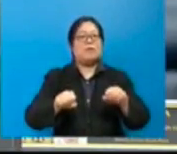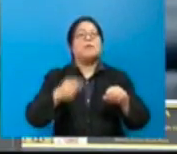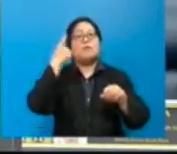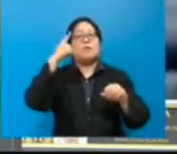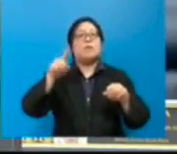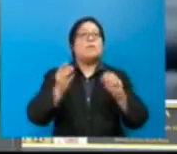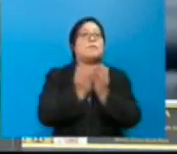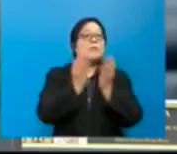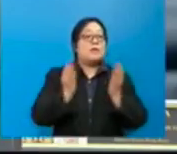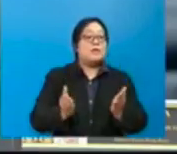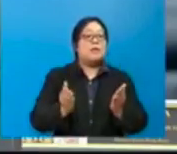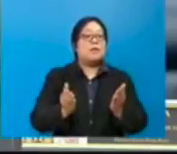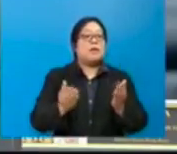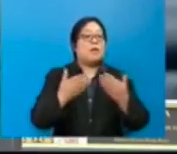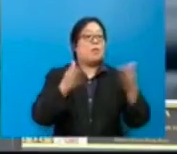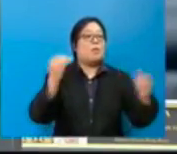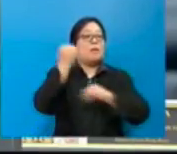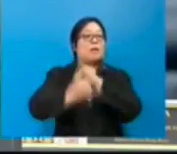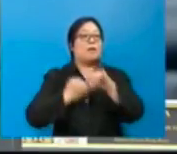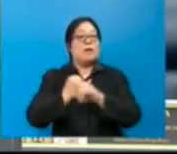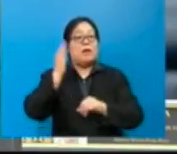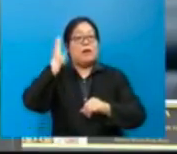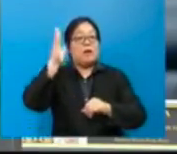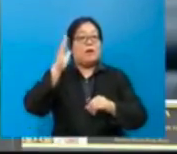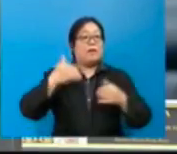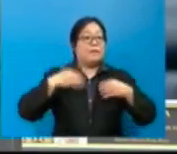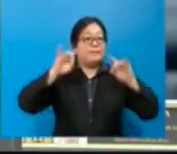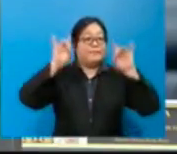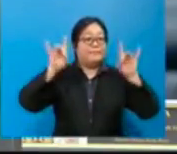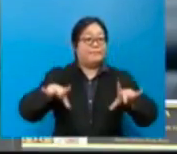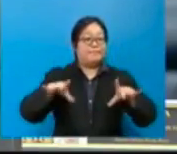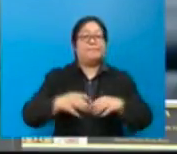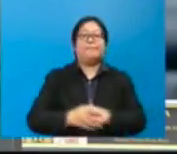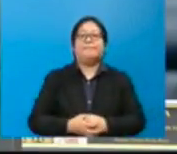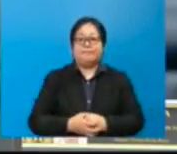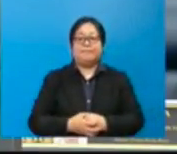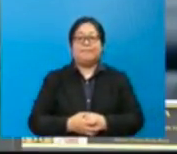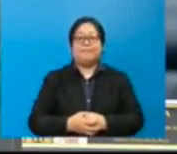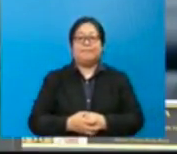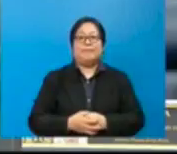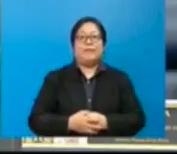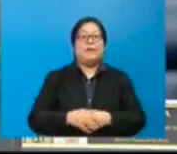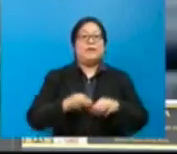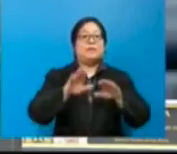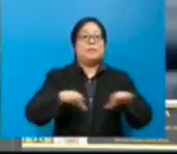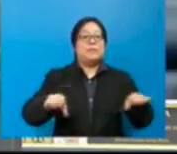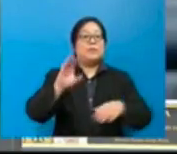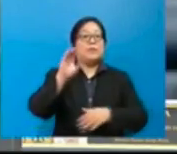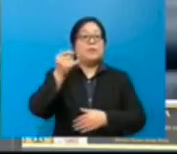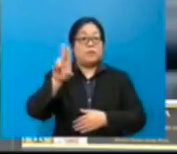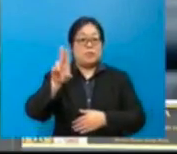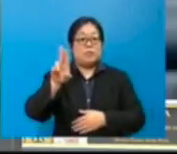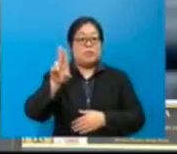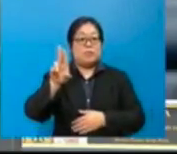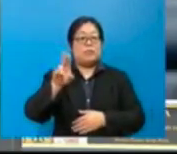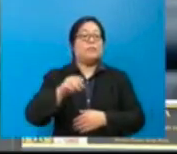peperiksaan awam dan antarabangsa yang akan menduduki peperiksaan dalam tempoh terdekat. Murid berkeperluan khas di sekolah pendidikan